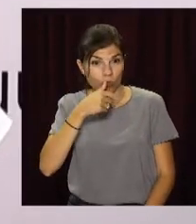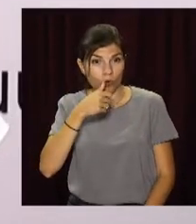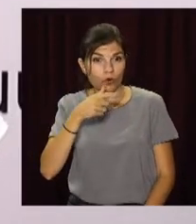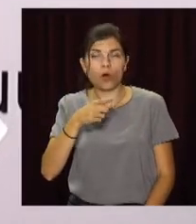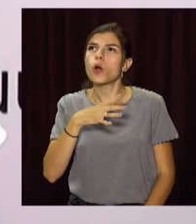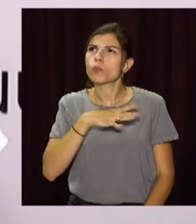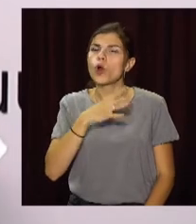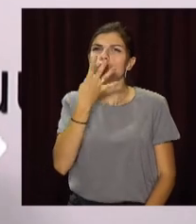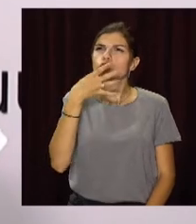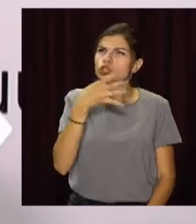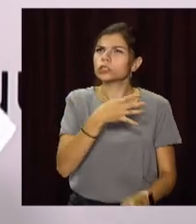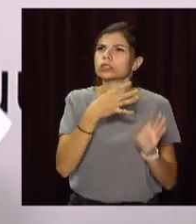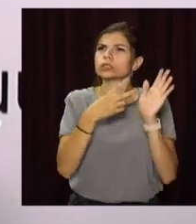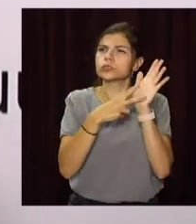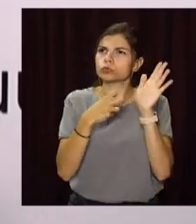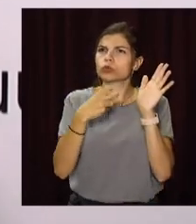складала